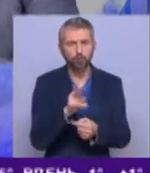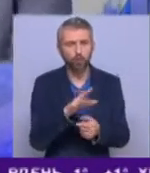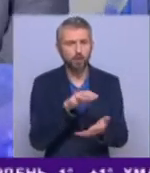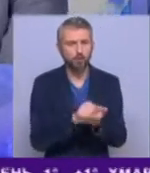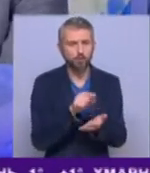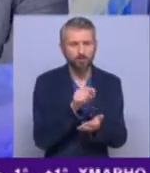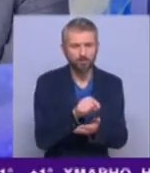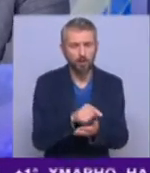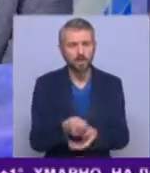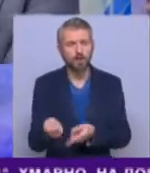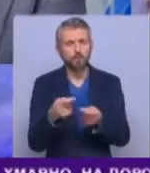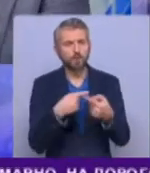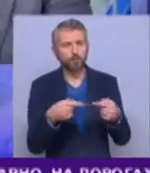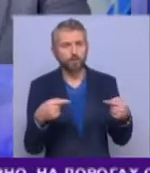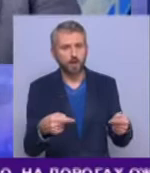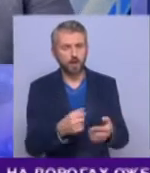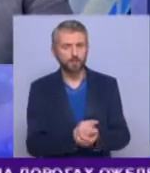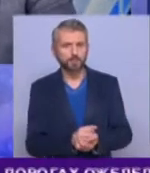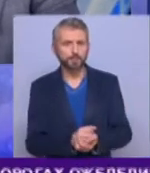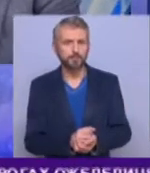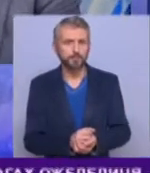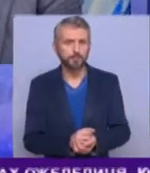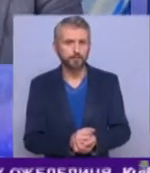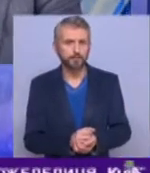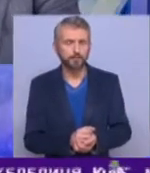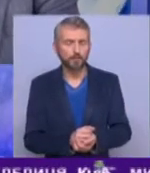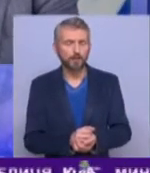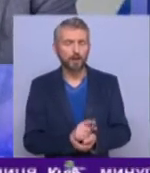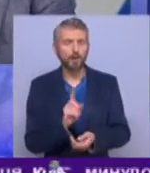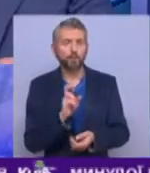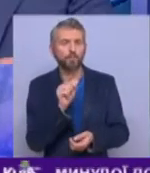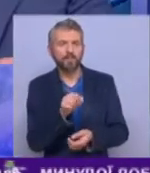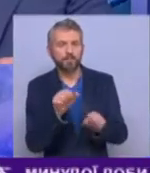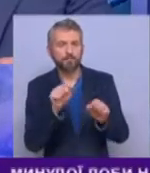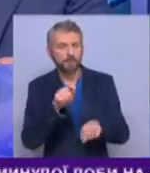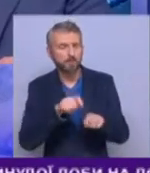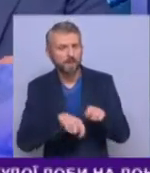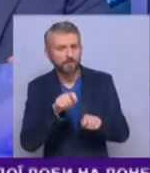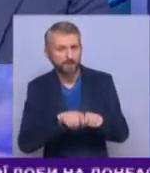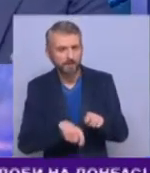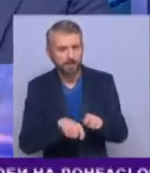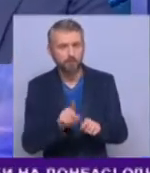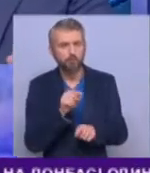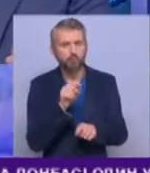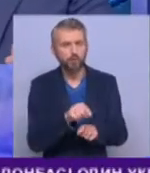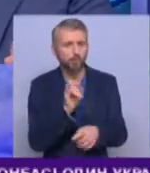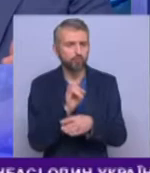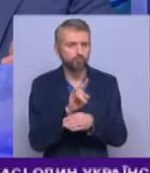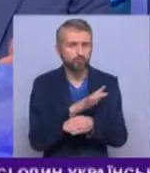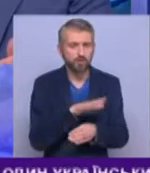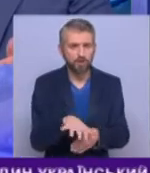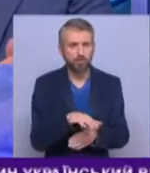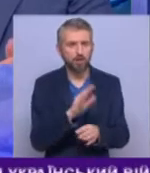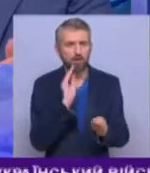споруду, завозить свій товар туди. А документи, що нічого не дивиться, коли от іменно, для того, щоб він міг перевірити, щоб його не вводили в оману і